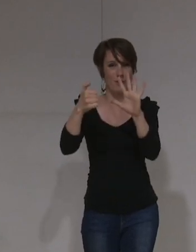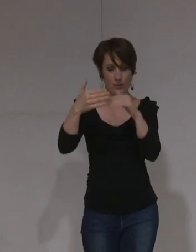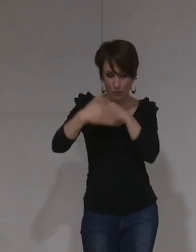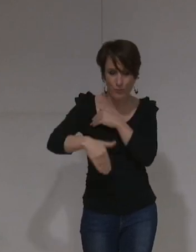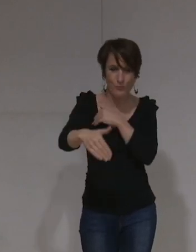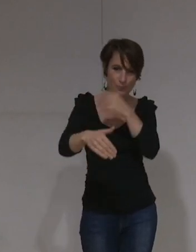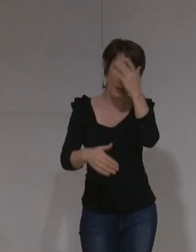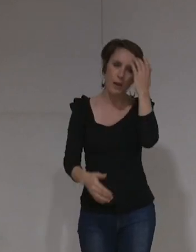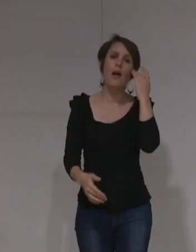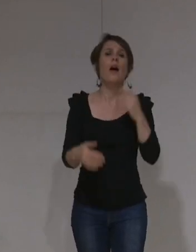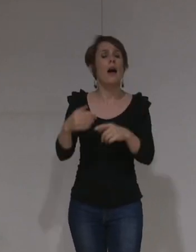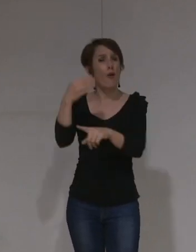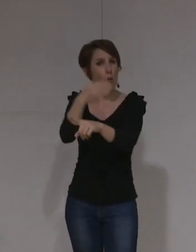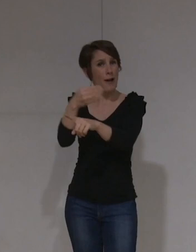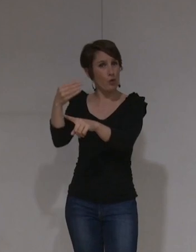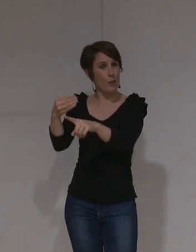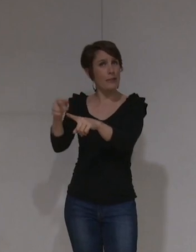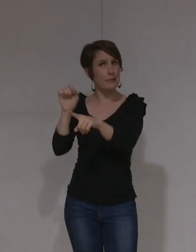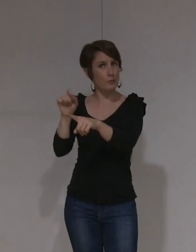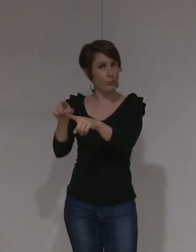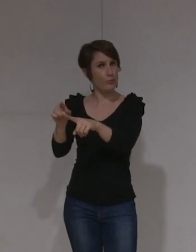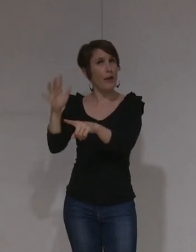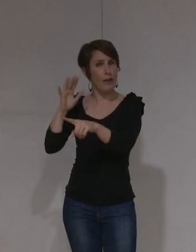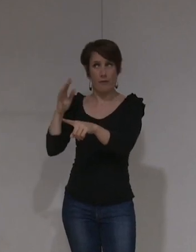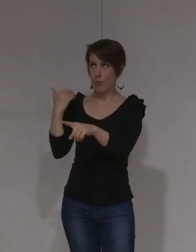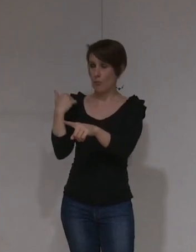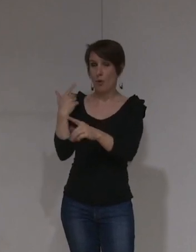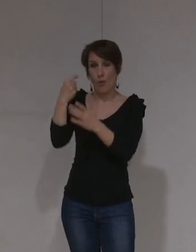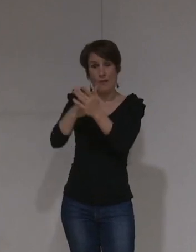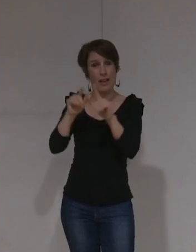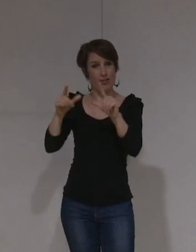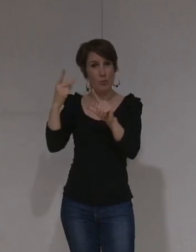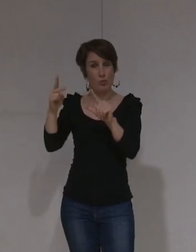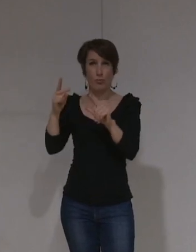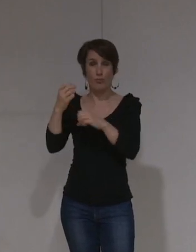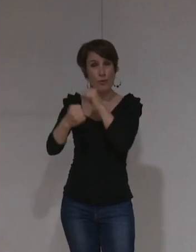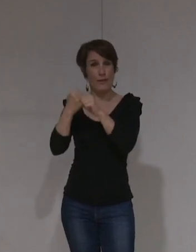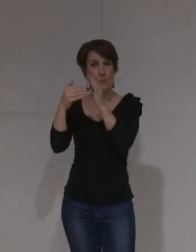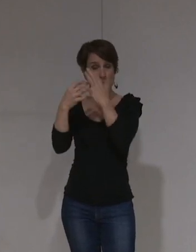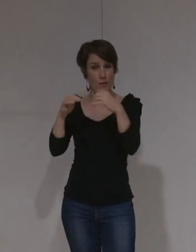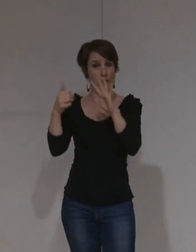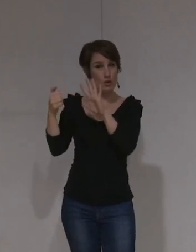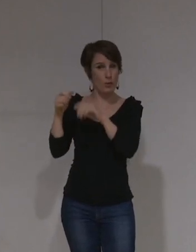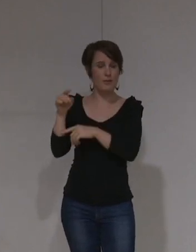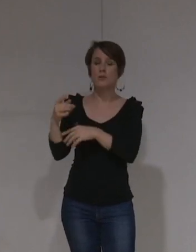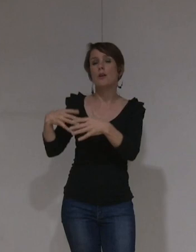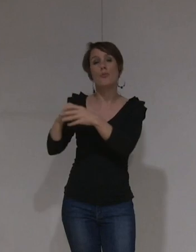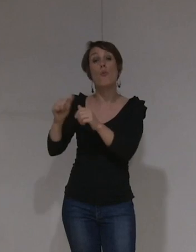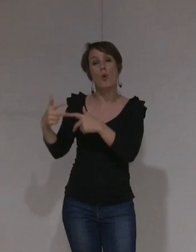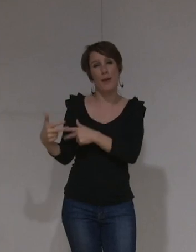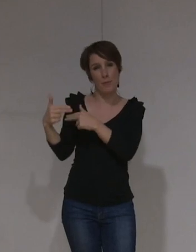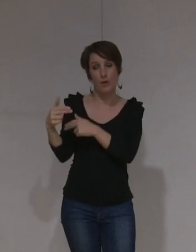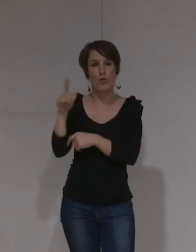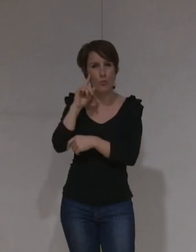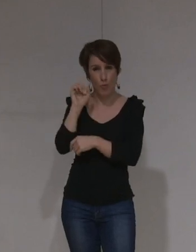nous avions acheté il y a quelques années un tableau he de 1960 et qui participe de sa première période puisqueen fait Mario